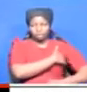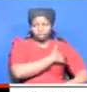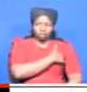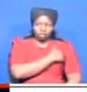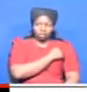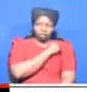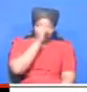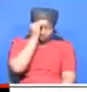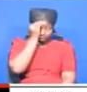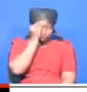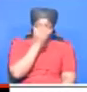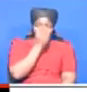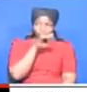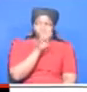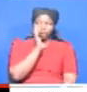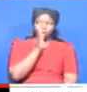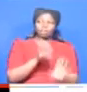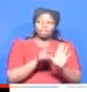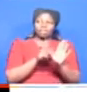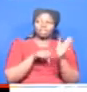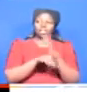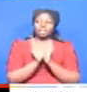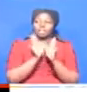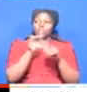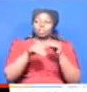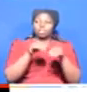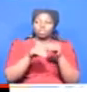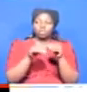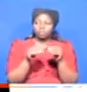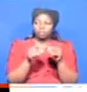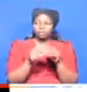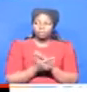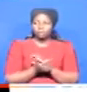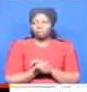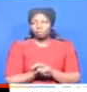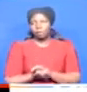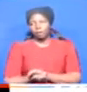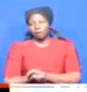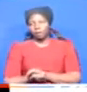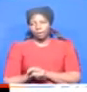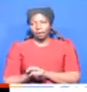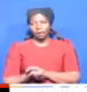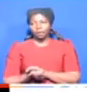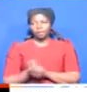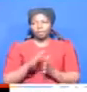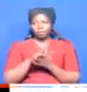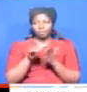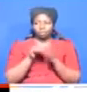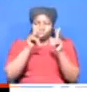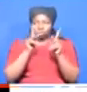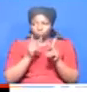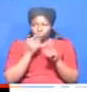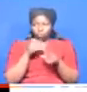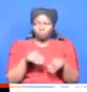now participate in the general election as candidates. Sector ya kilimo, Busia ina ile tunaita potential